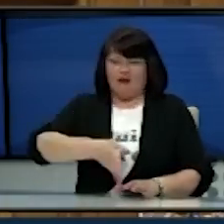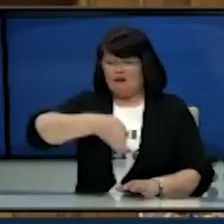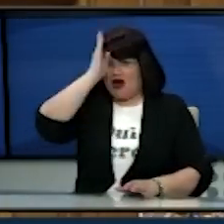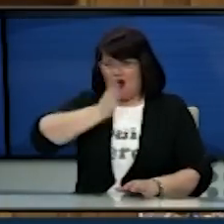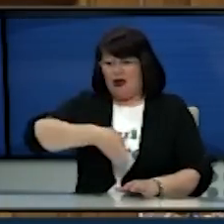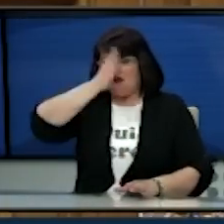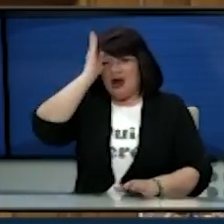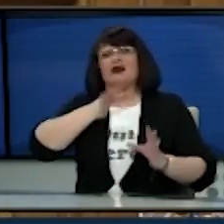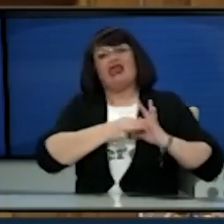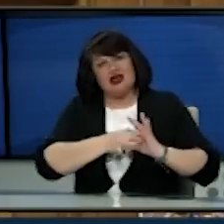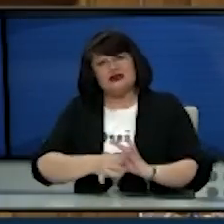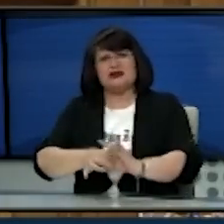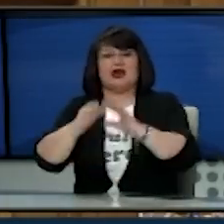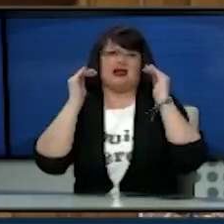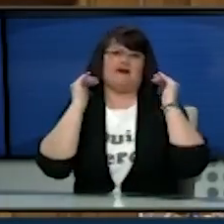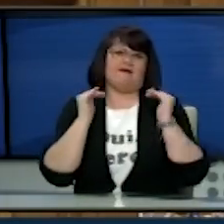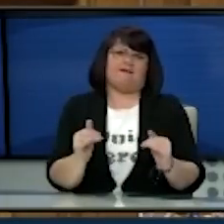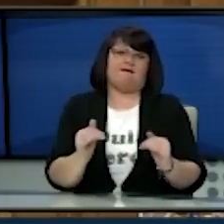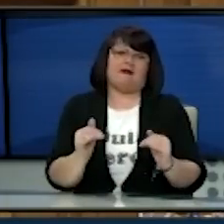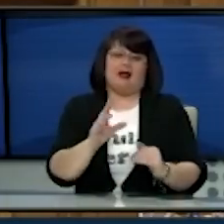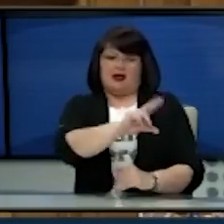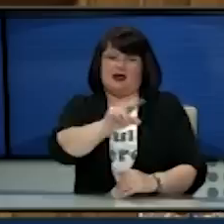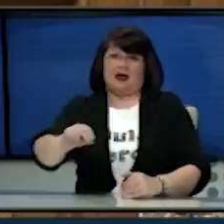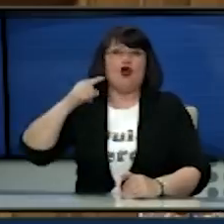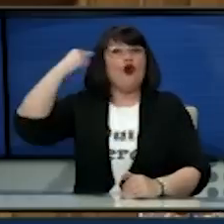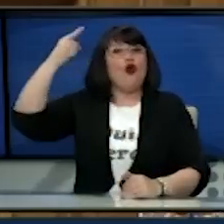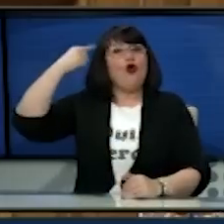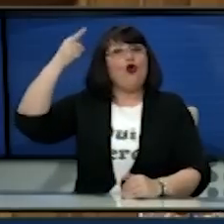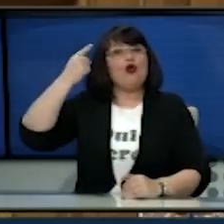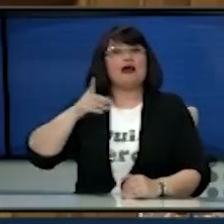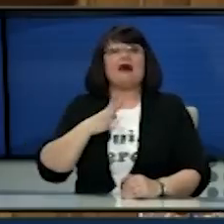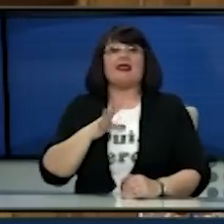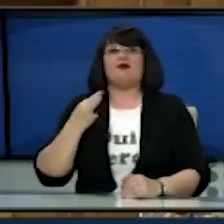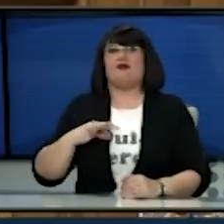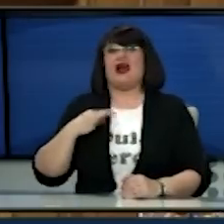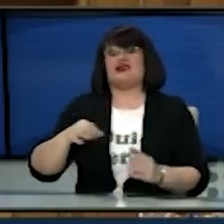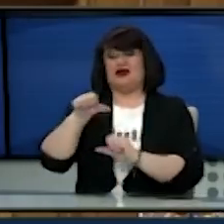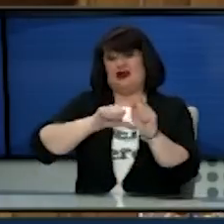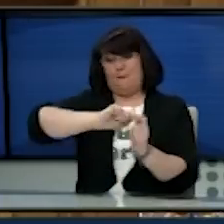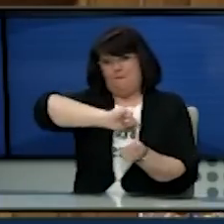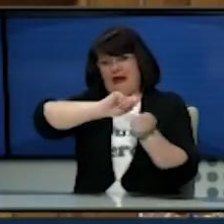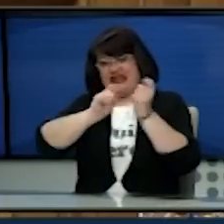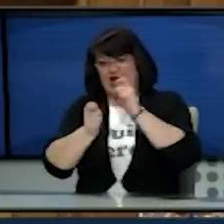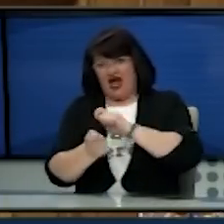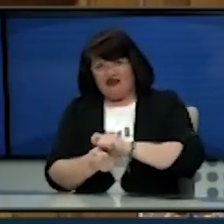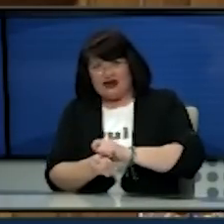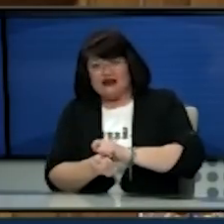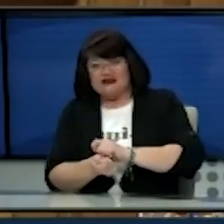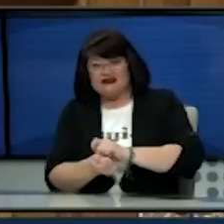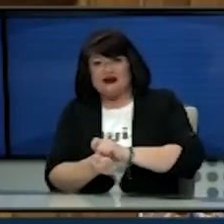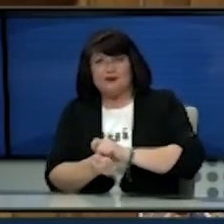και θα συνεχίσει να πληρώνει το κοινό σας όραμα για την περιβόητη πράσινη μετάβαση, για να μπορέσουν να